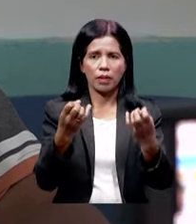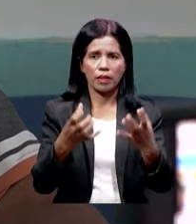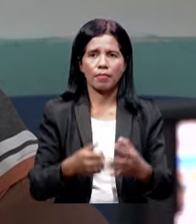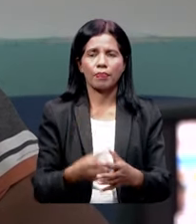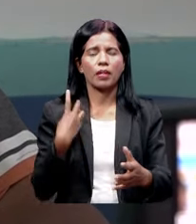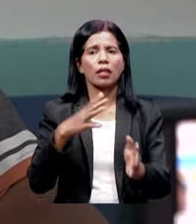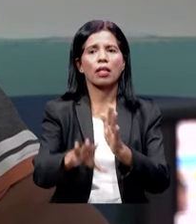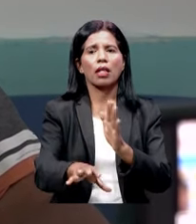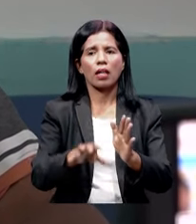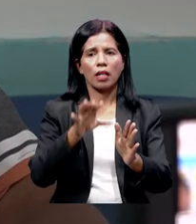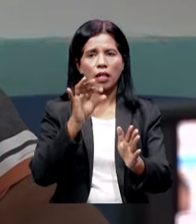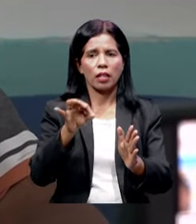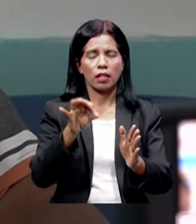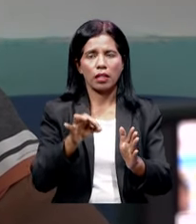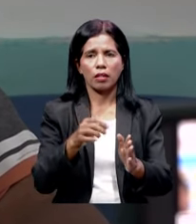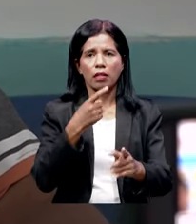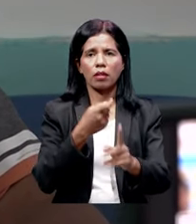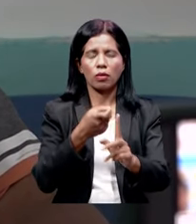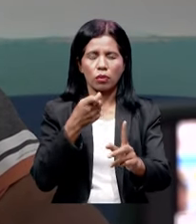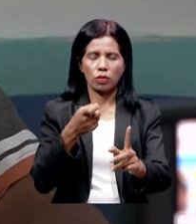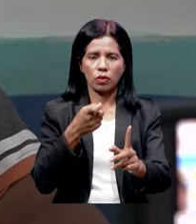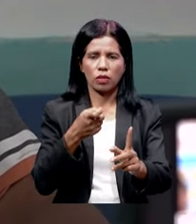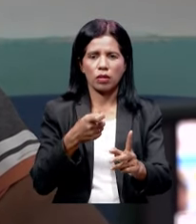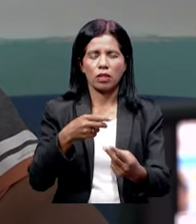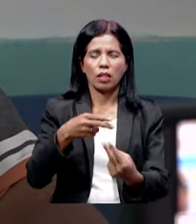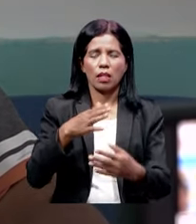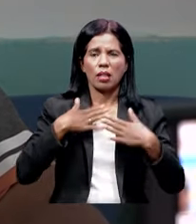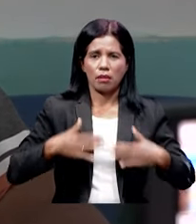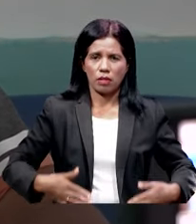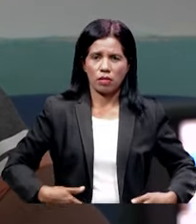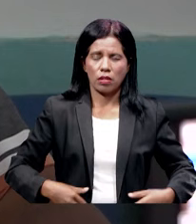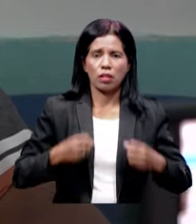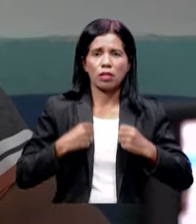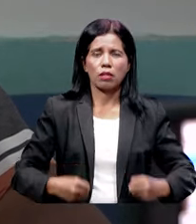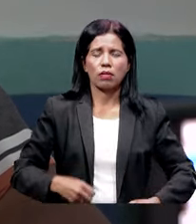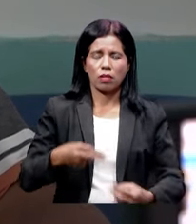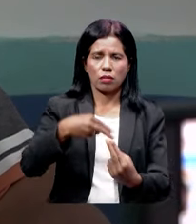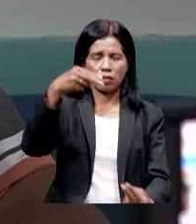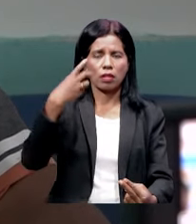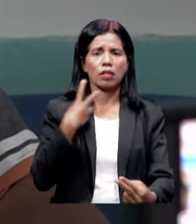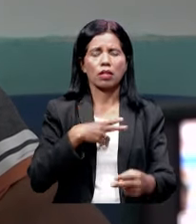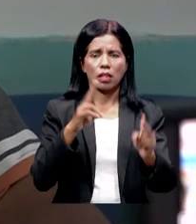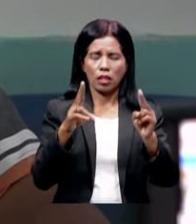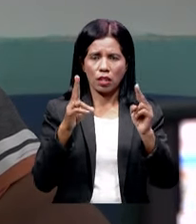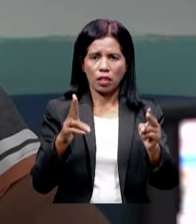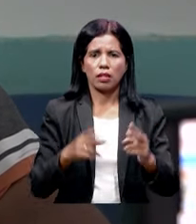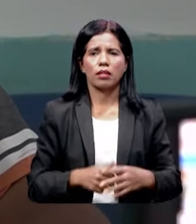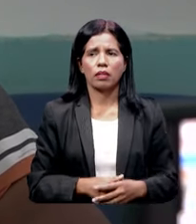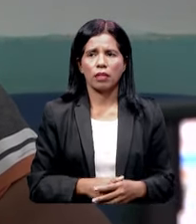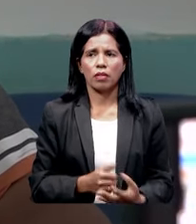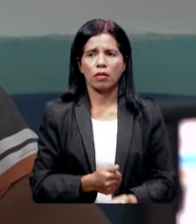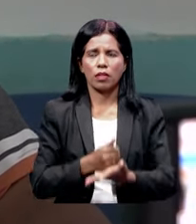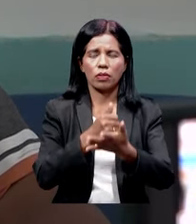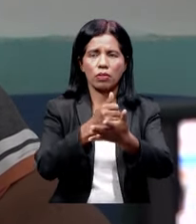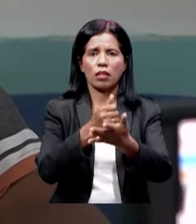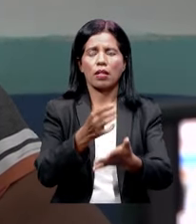caso malnutrisi moderado moderado antau ita ten ke halu intervensaun intervensaun maka ita apoio